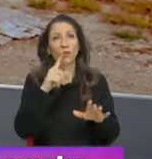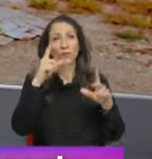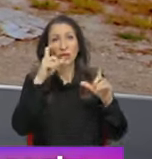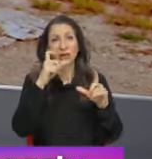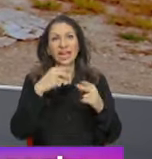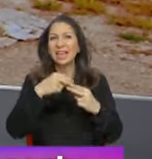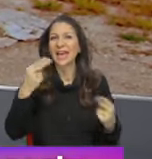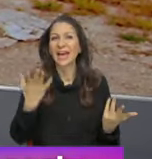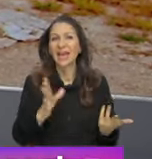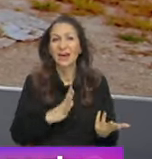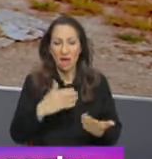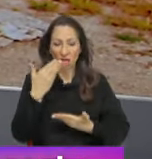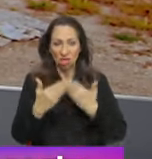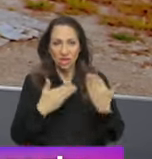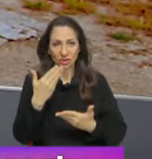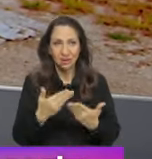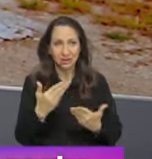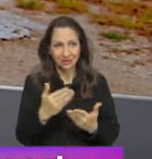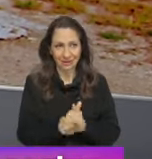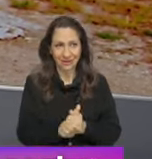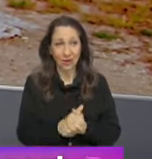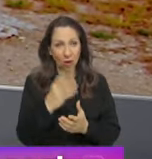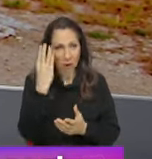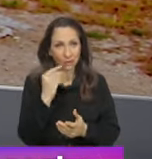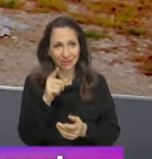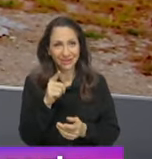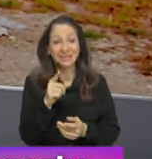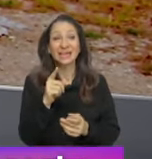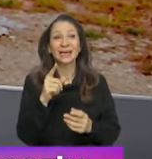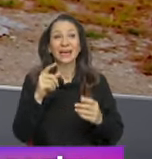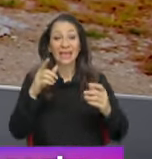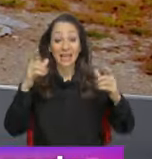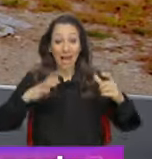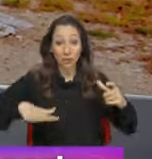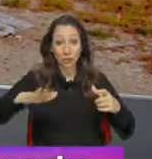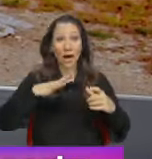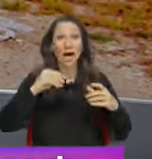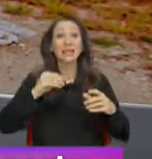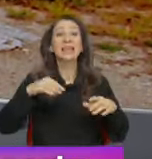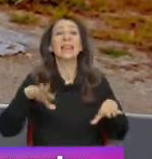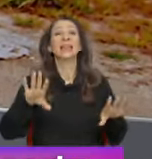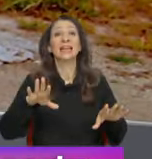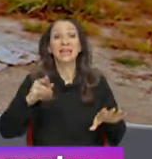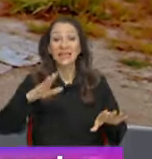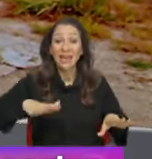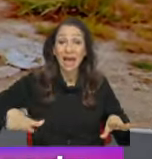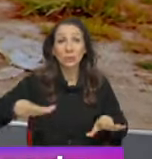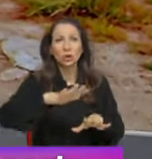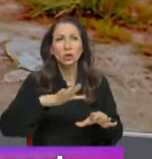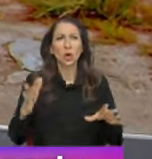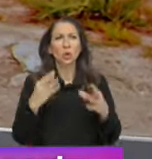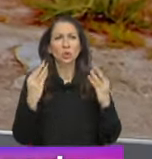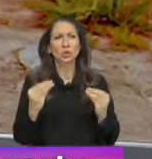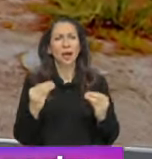fotoğrafın hikayesini de e duyacaksınız öğreneceksiniz yeryüzü arsa değildir ama yeryüzünü çok